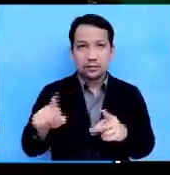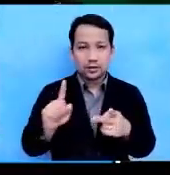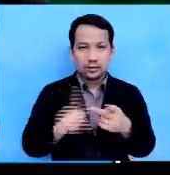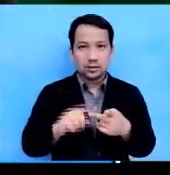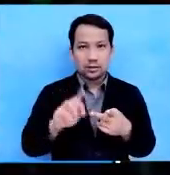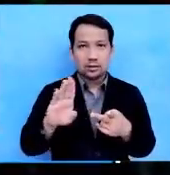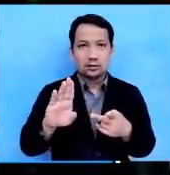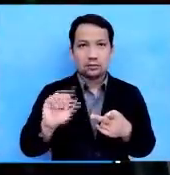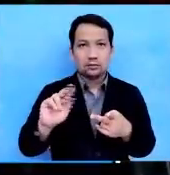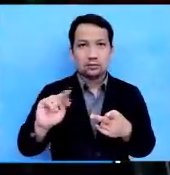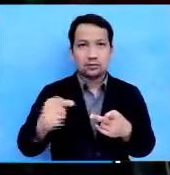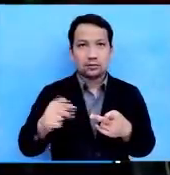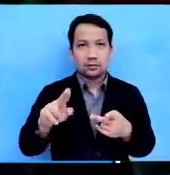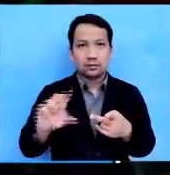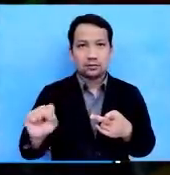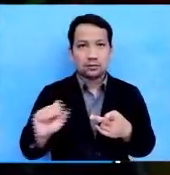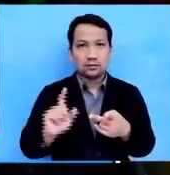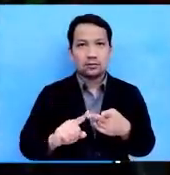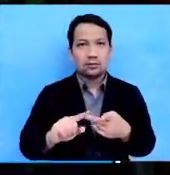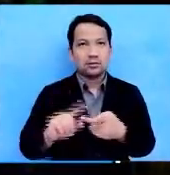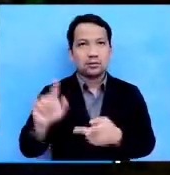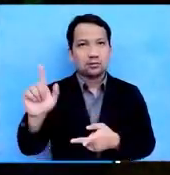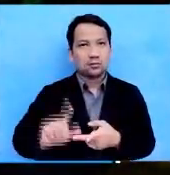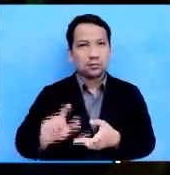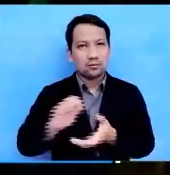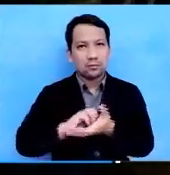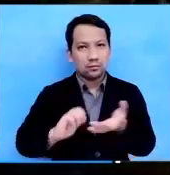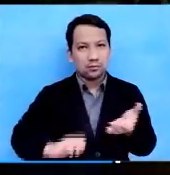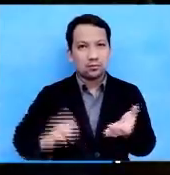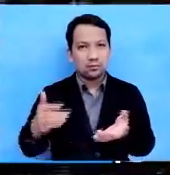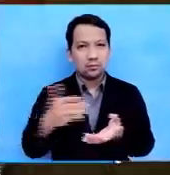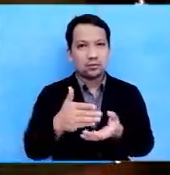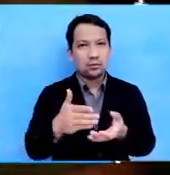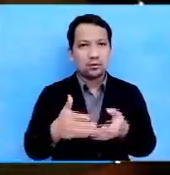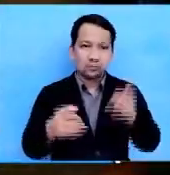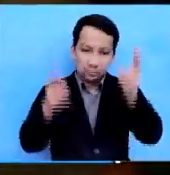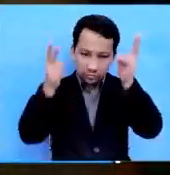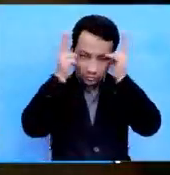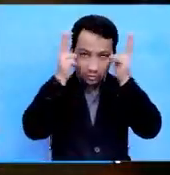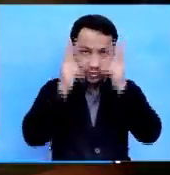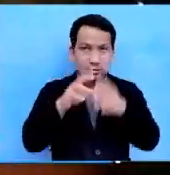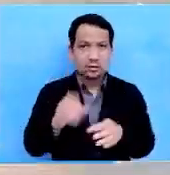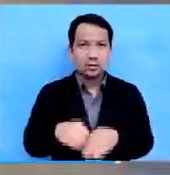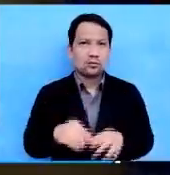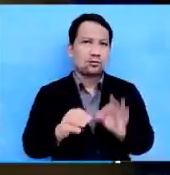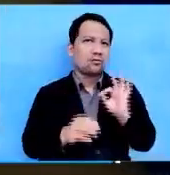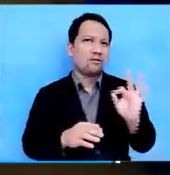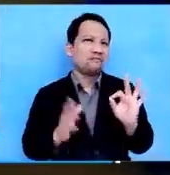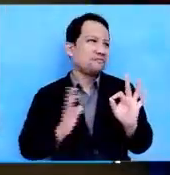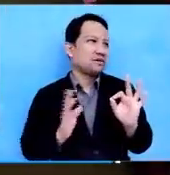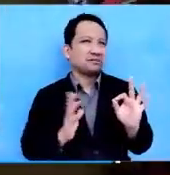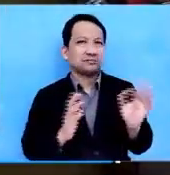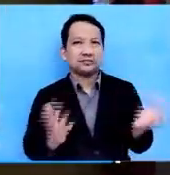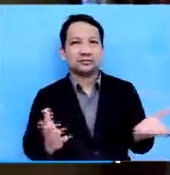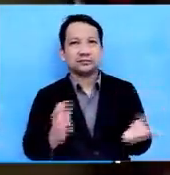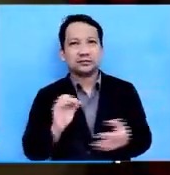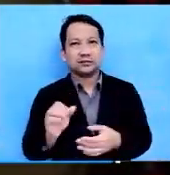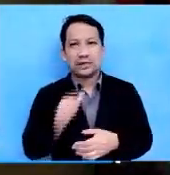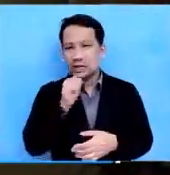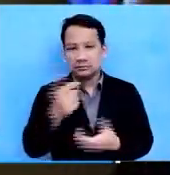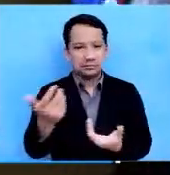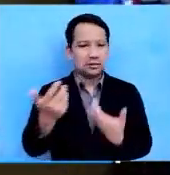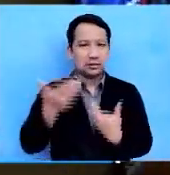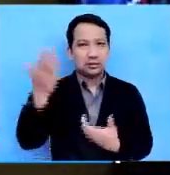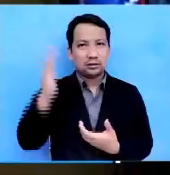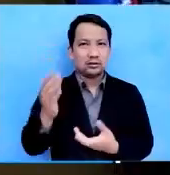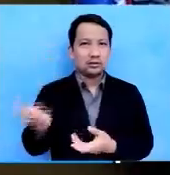nito. Depende po siguro, babawasan na rin. Siguro tilapia na lang bibili, tas gulay. Ganun. Okay lang, bibili pa rin. Hindi tayo papabayaan ng Diyos. Bibigyan